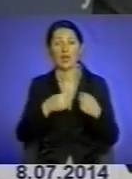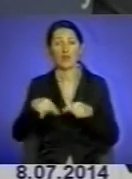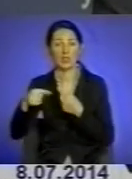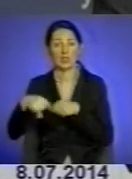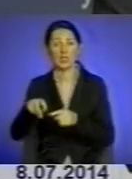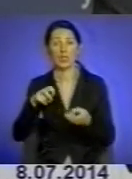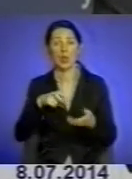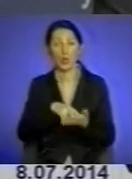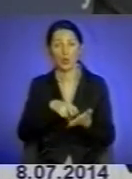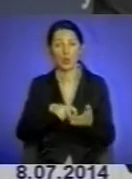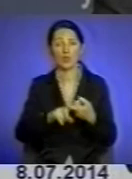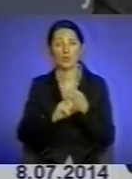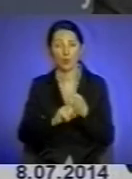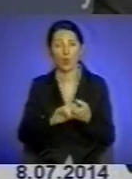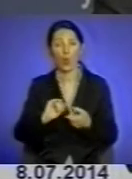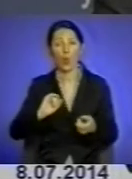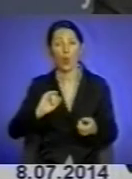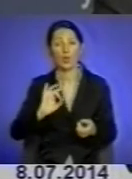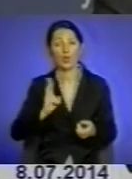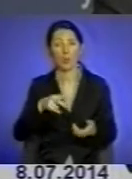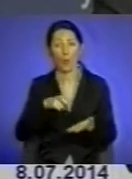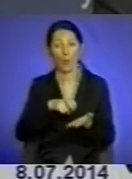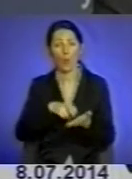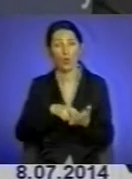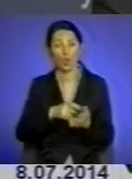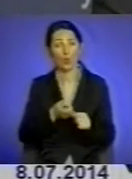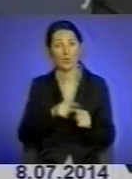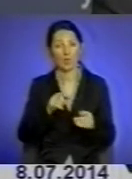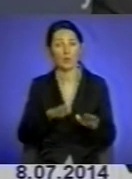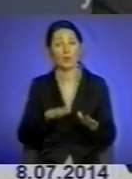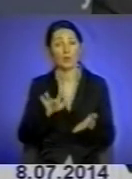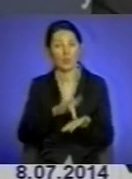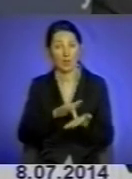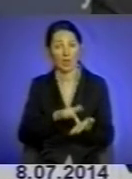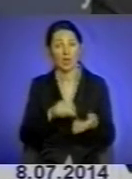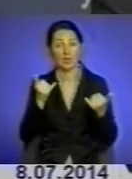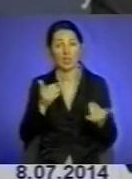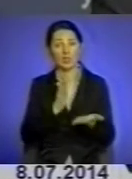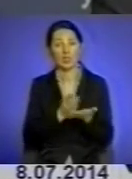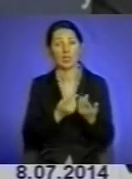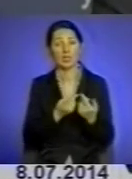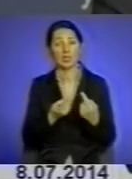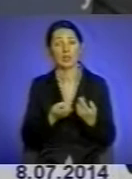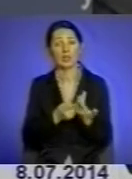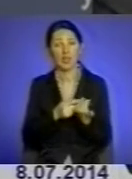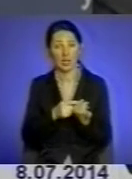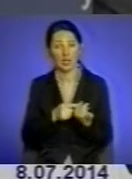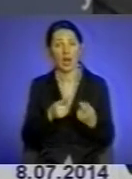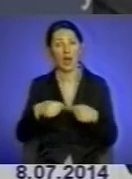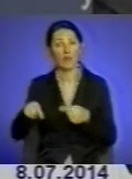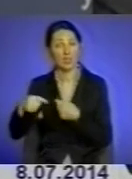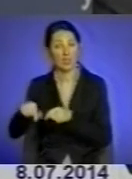поштового зв'язку Укрпошти у цих містах. Наразі є декілька відділень, яких треба